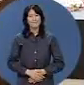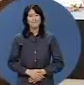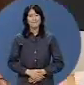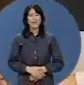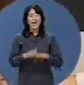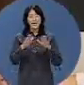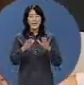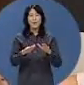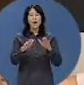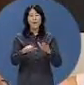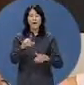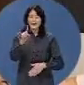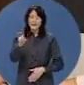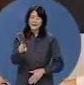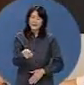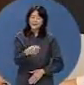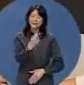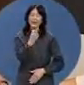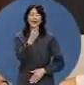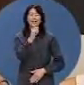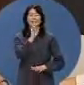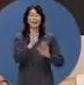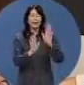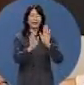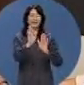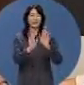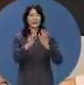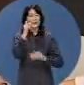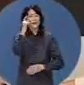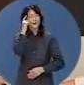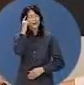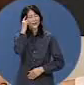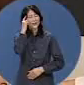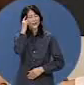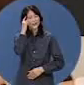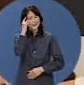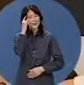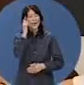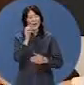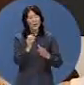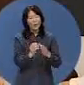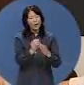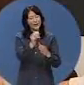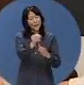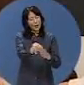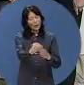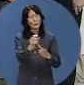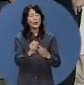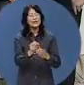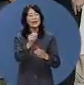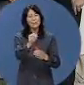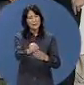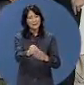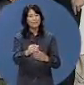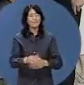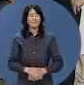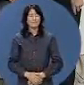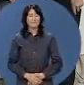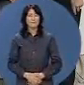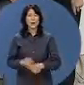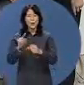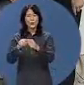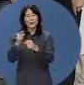けども今はとにかくナチュラルな感じで植えること力入れてます去年に